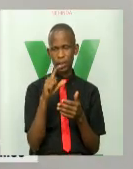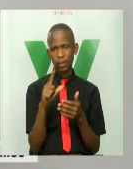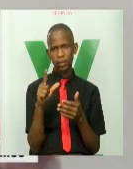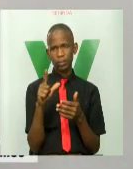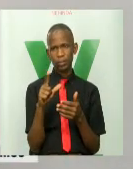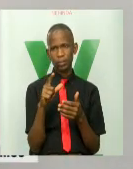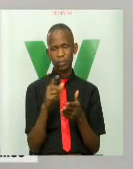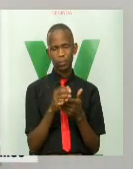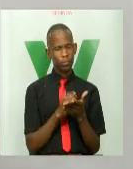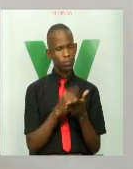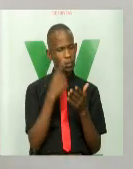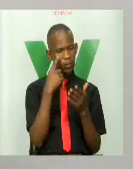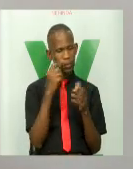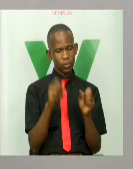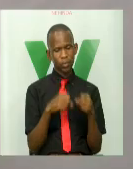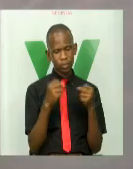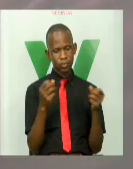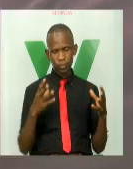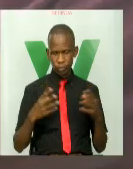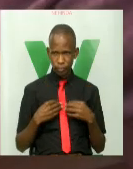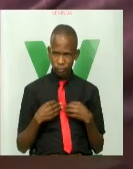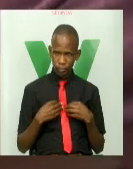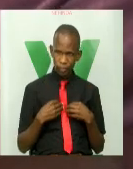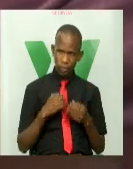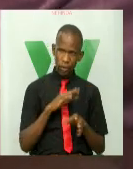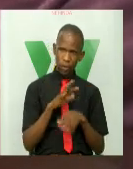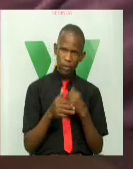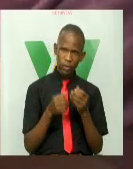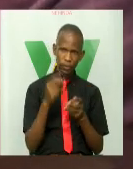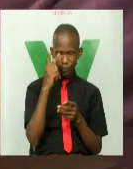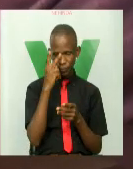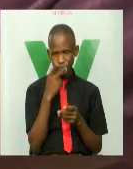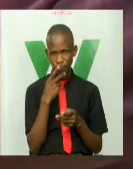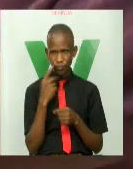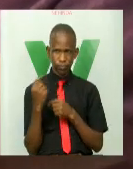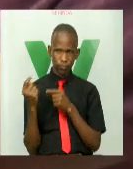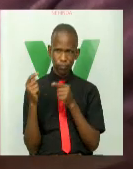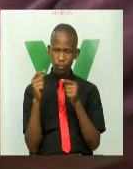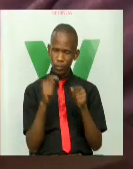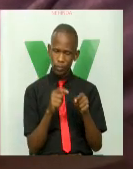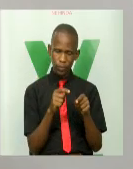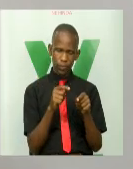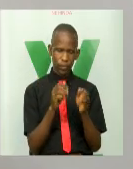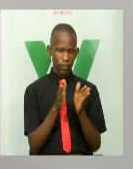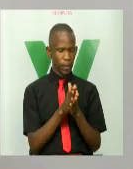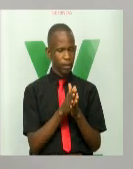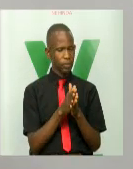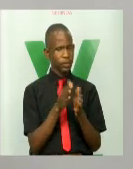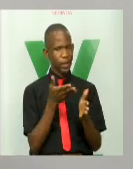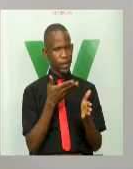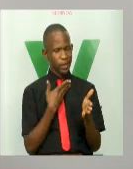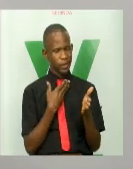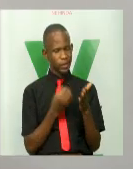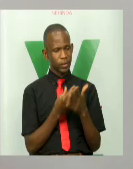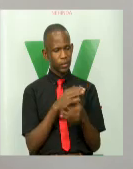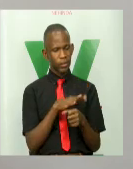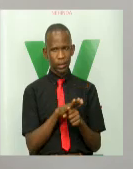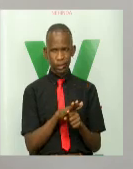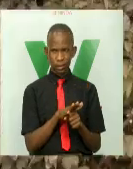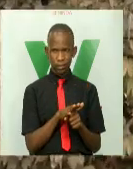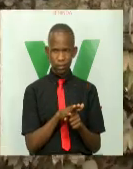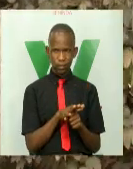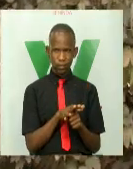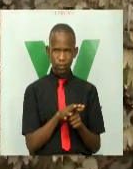tutakubasa kwikiriza abantu bona kugira ngo berundane kandi bakubasa kubabine no bwire bwaci bwa